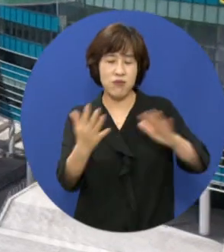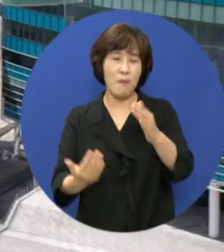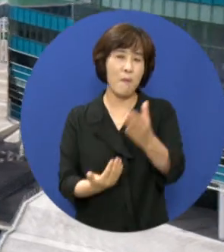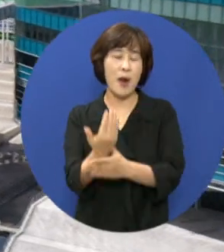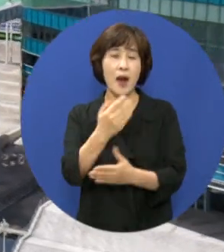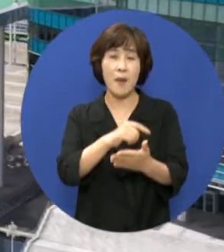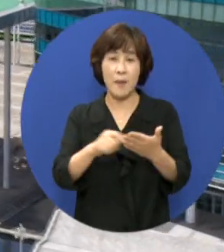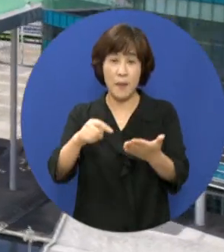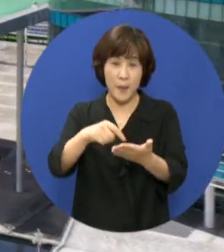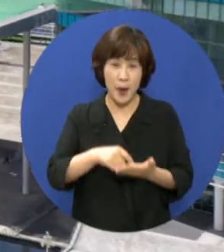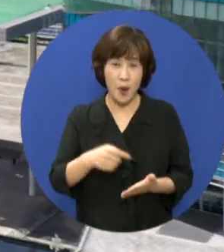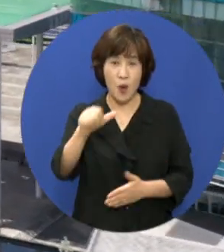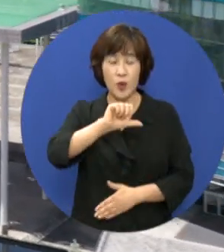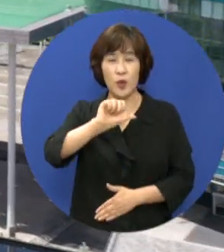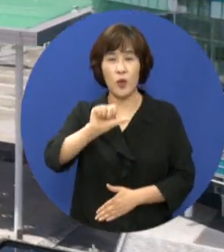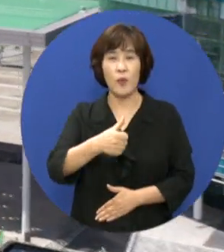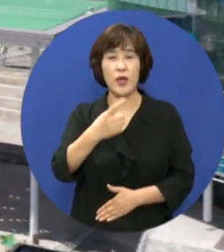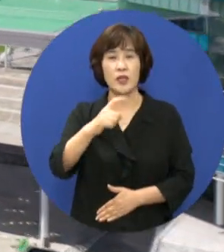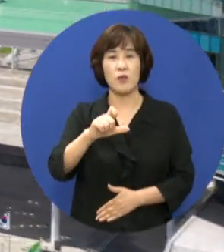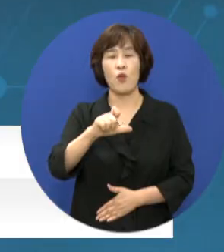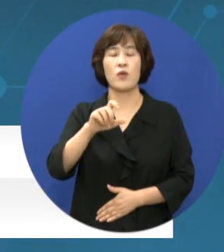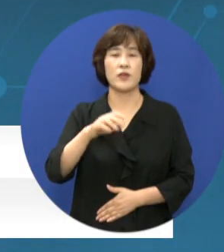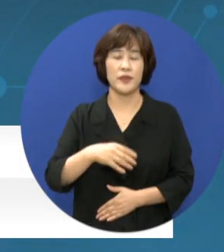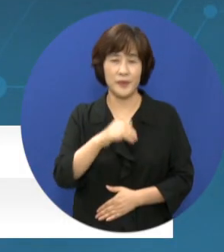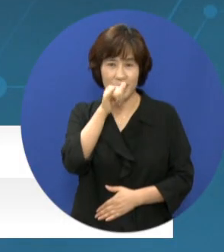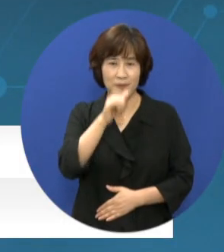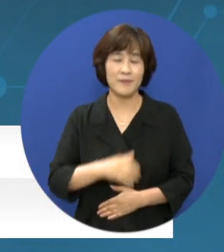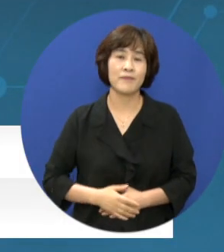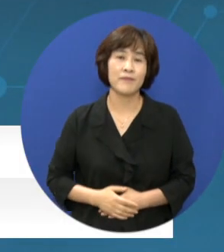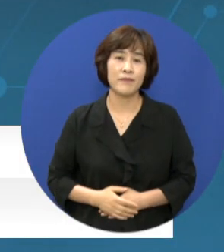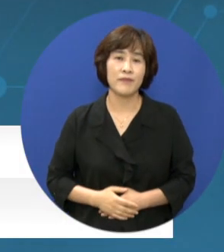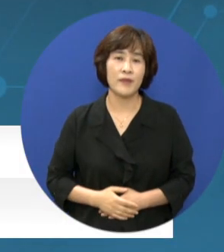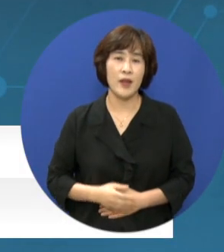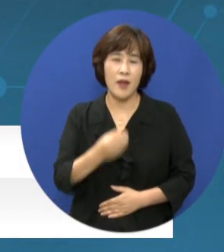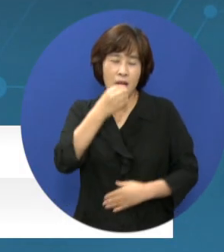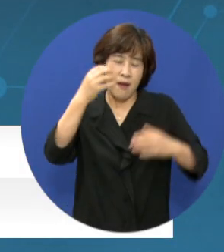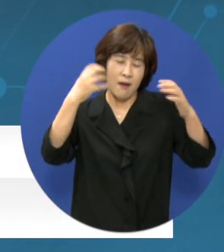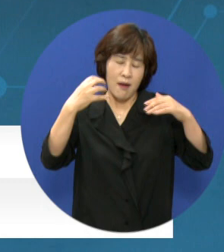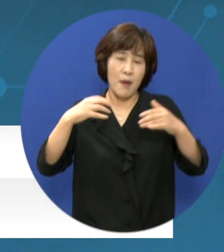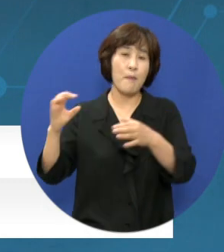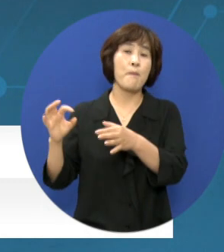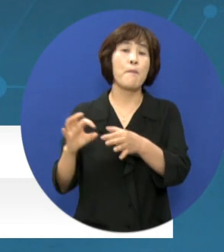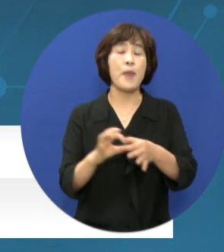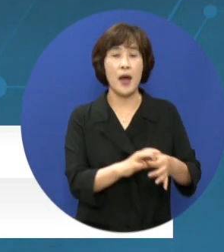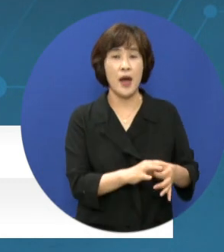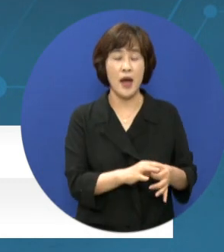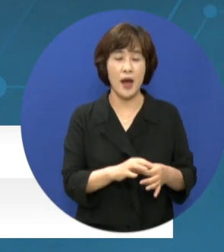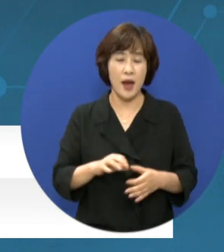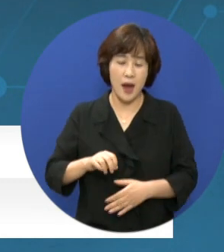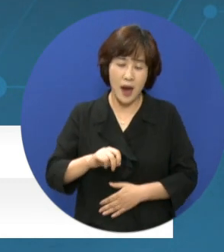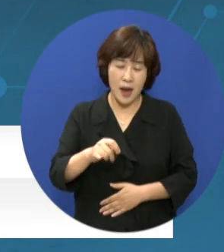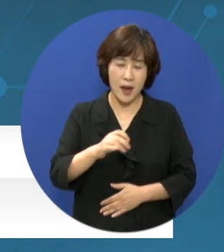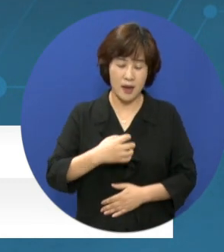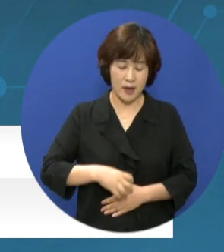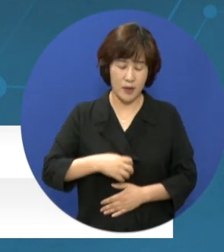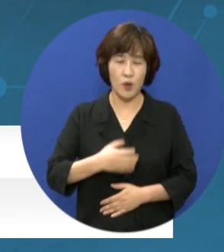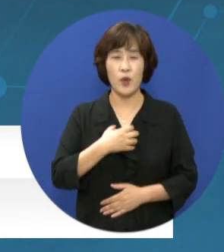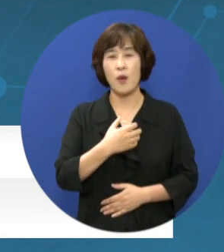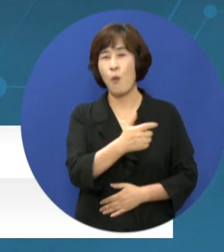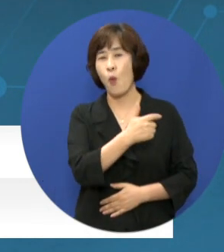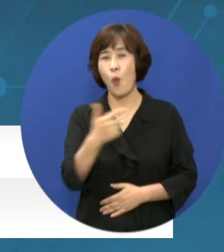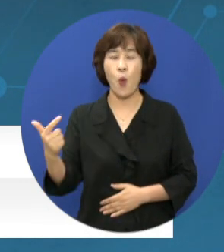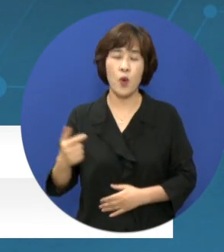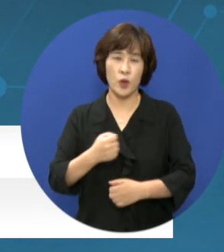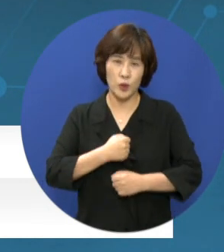사건은 5515 건입니다 고온다습한 날씨가 이어지면서 세균성 식중독 위험이 많아지고